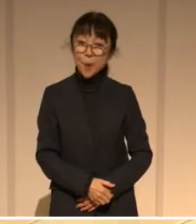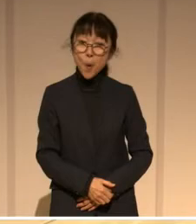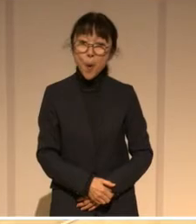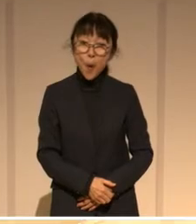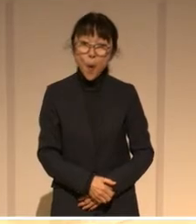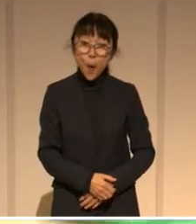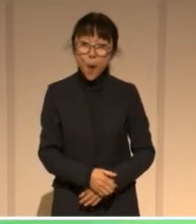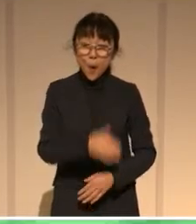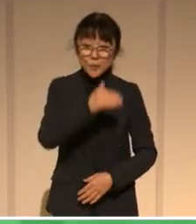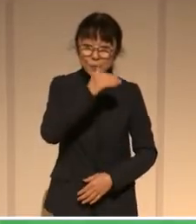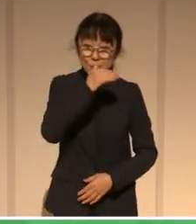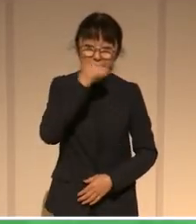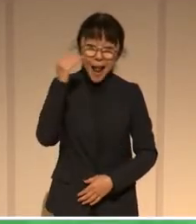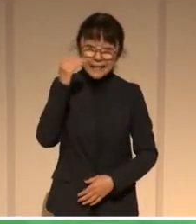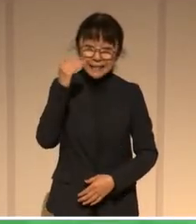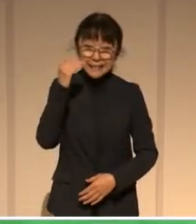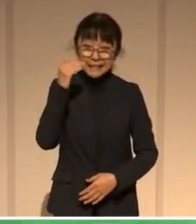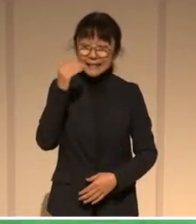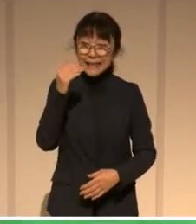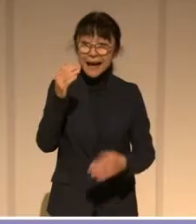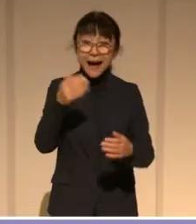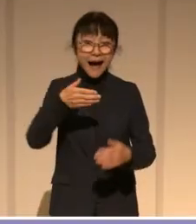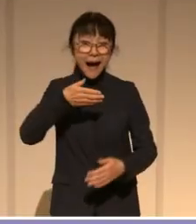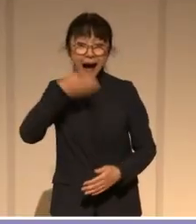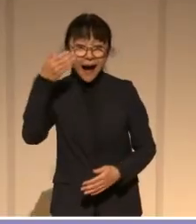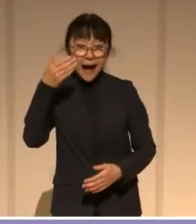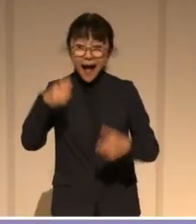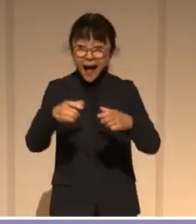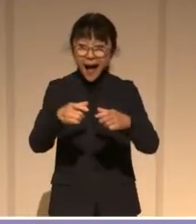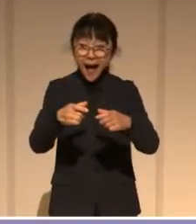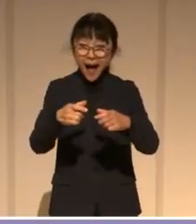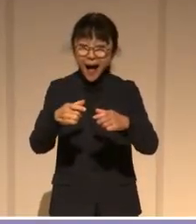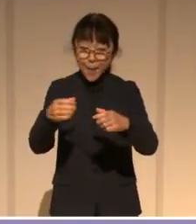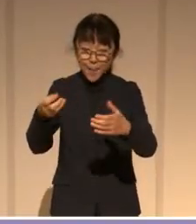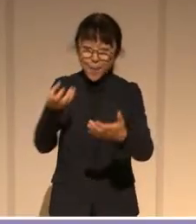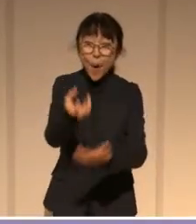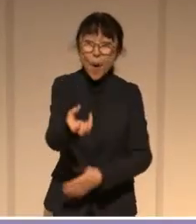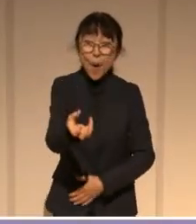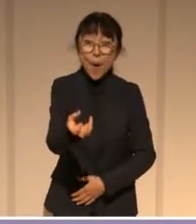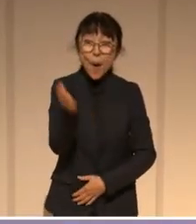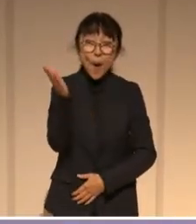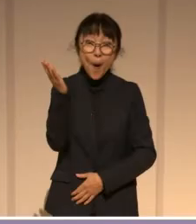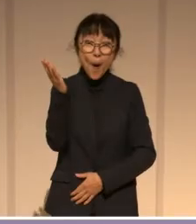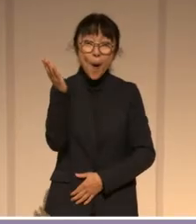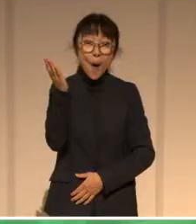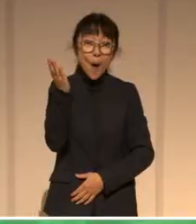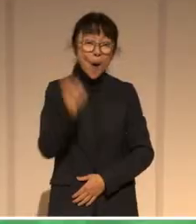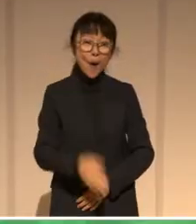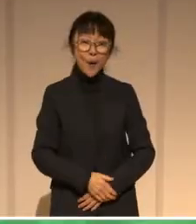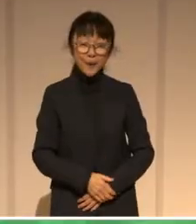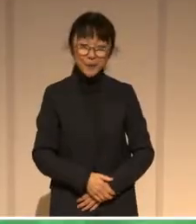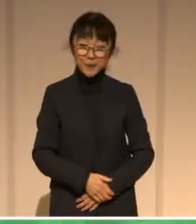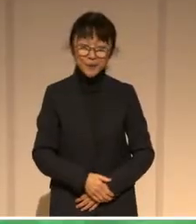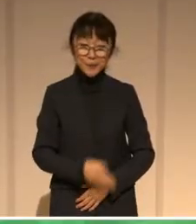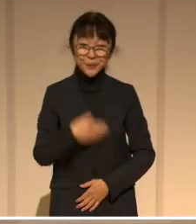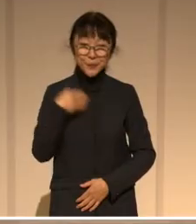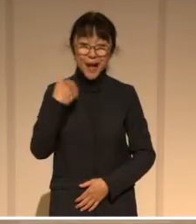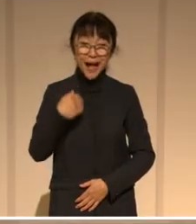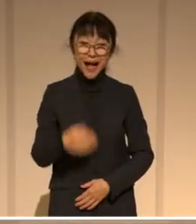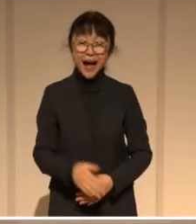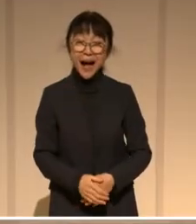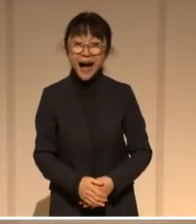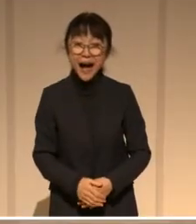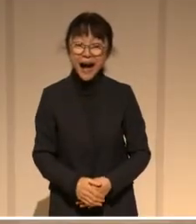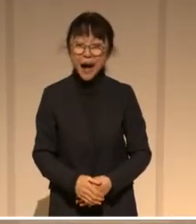yeahああああああもう自分の aよしってヤバイって